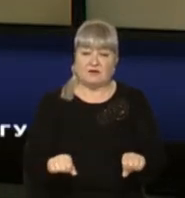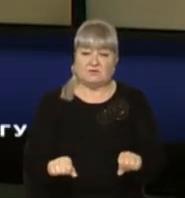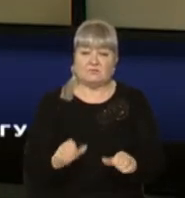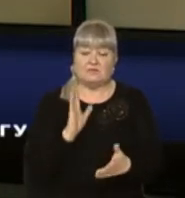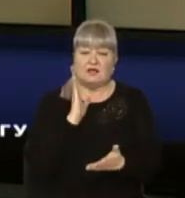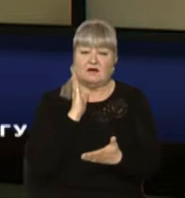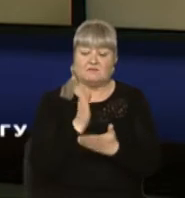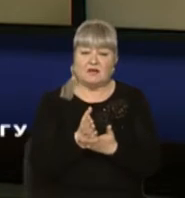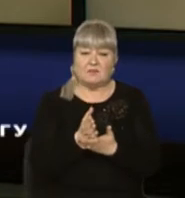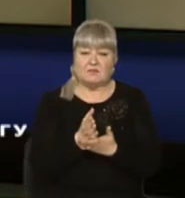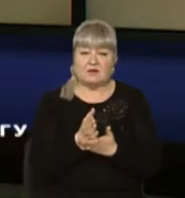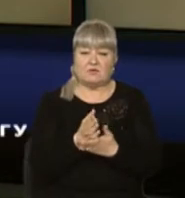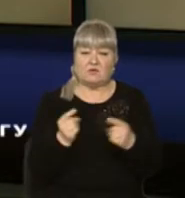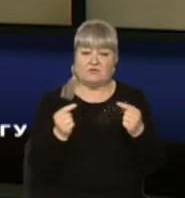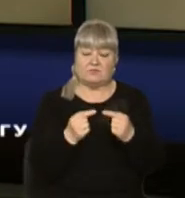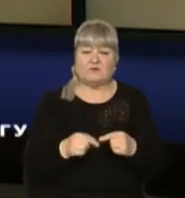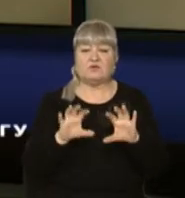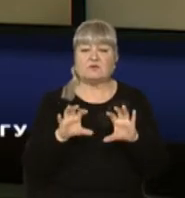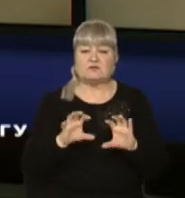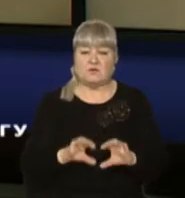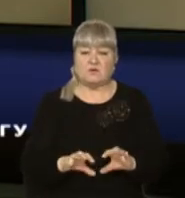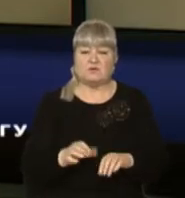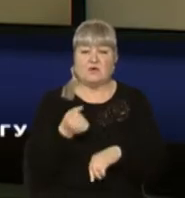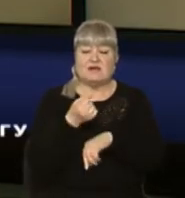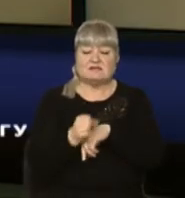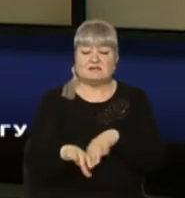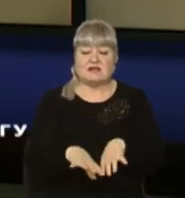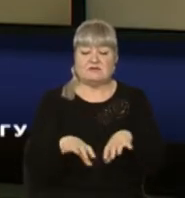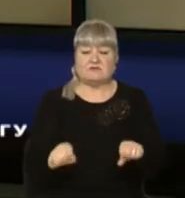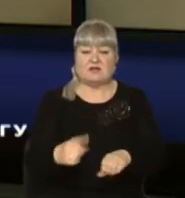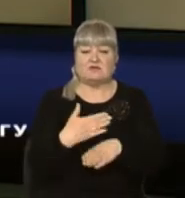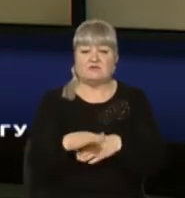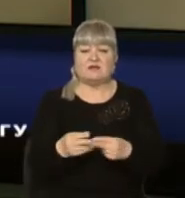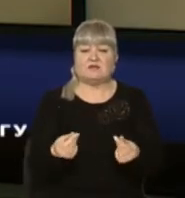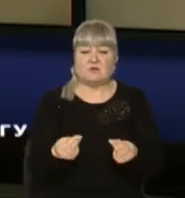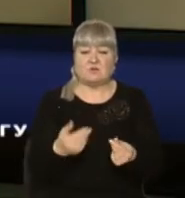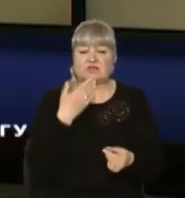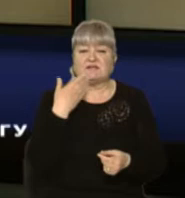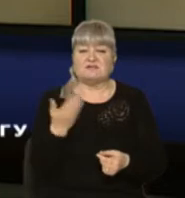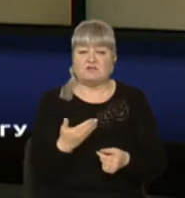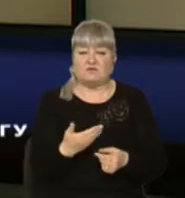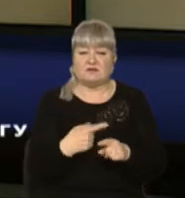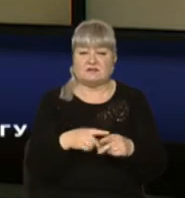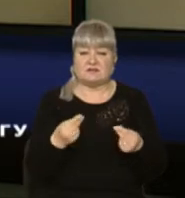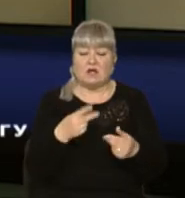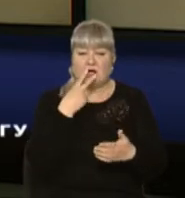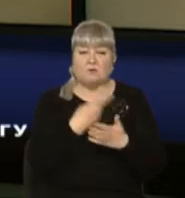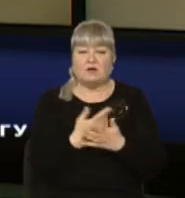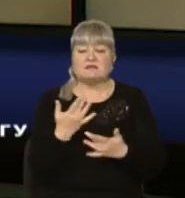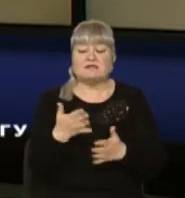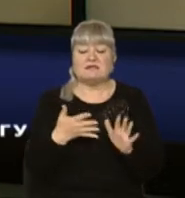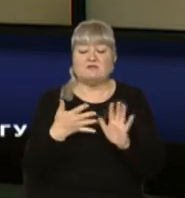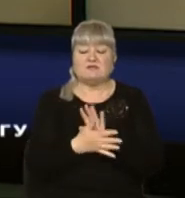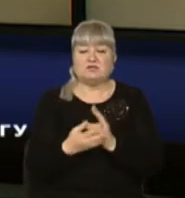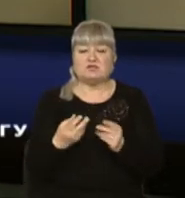напрямку відповідного закону, тобто заставити владу виділяти кошти, звітувати за ті кошти і показувати, скільки витрачених